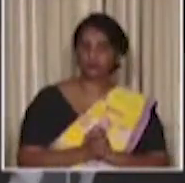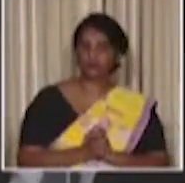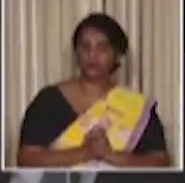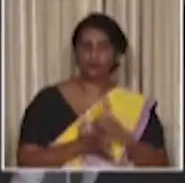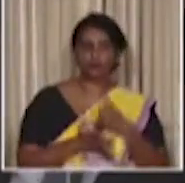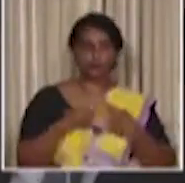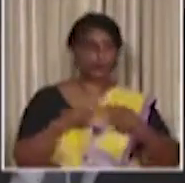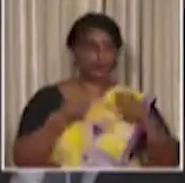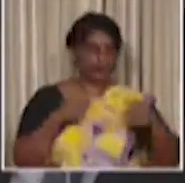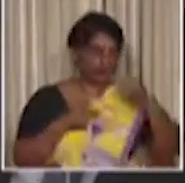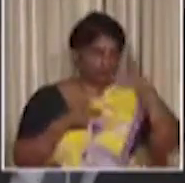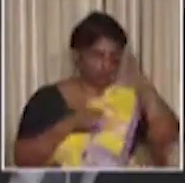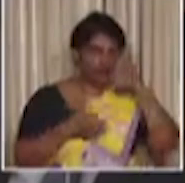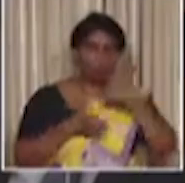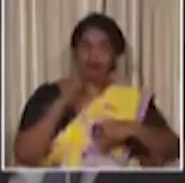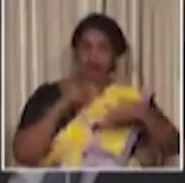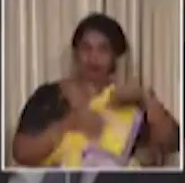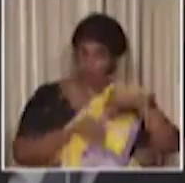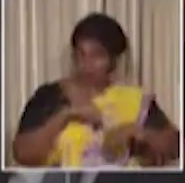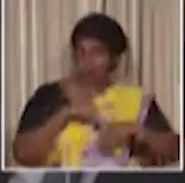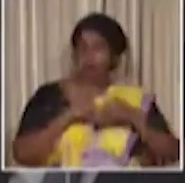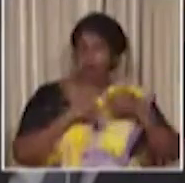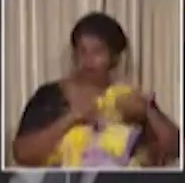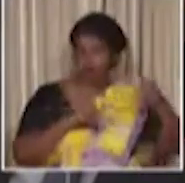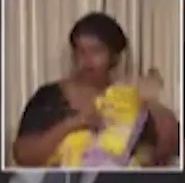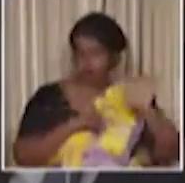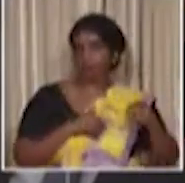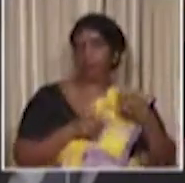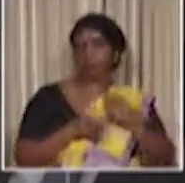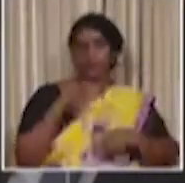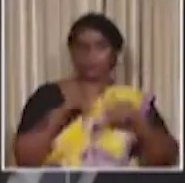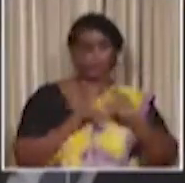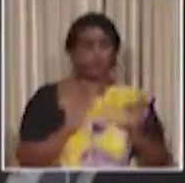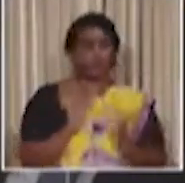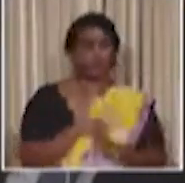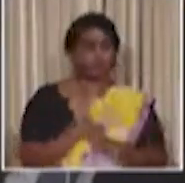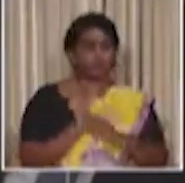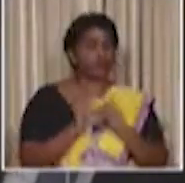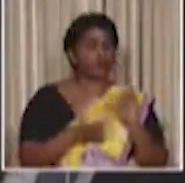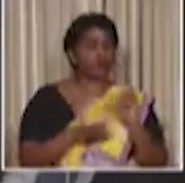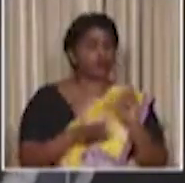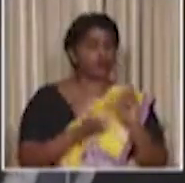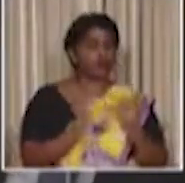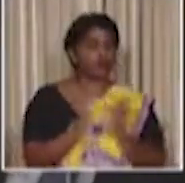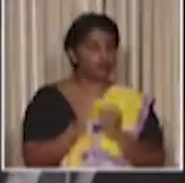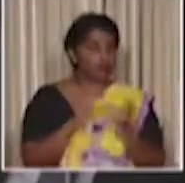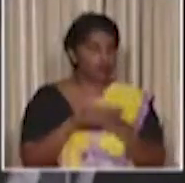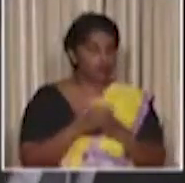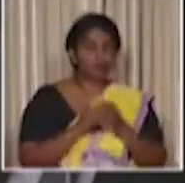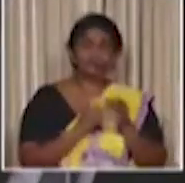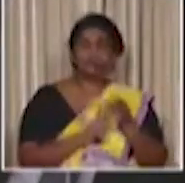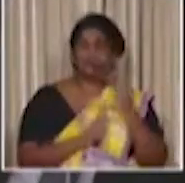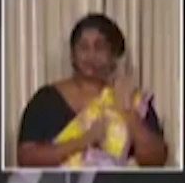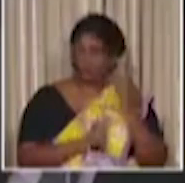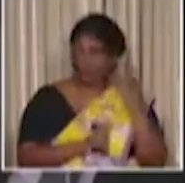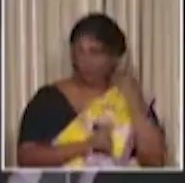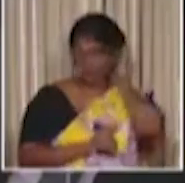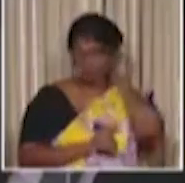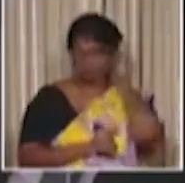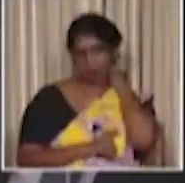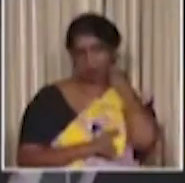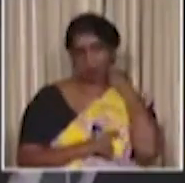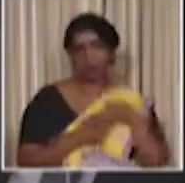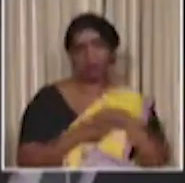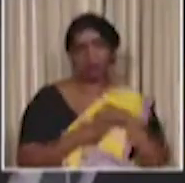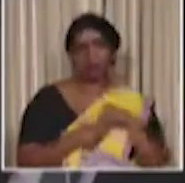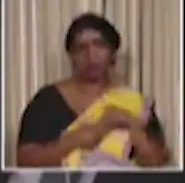විපක්ෂ නායකතුමානි කියන්නට මැතිවරණය පැවැත්වෙන නිසා මැතිවරණ කොමසාස් කොමසිමේ සභාපතිතුමාව දැම්